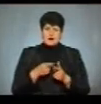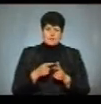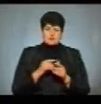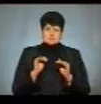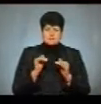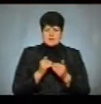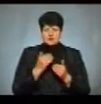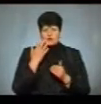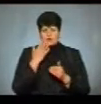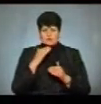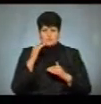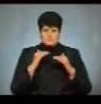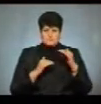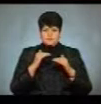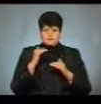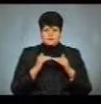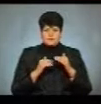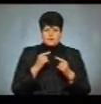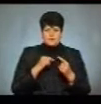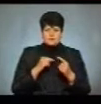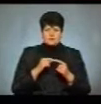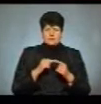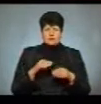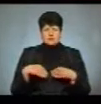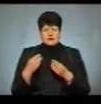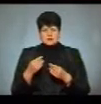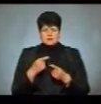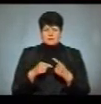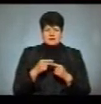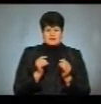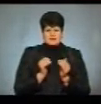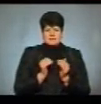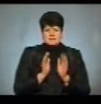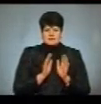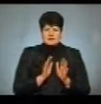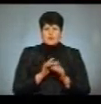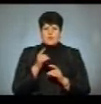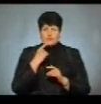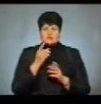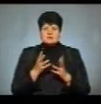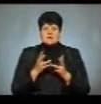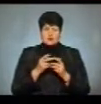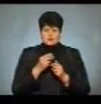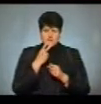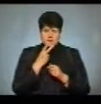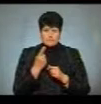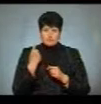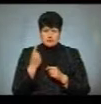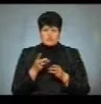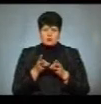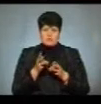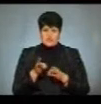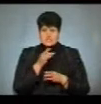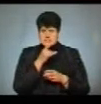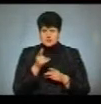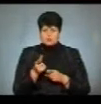коли вже там перепад між подачею, обраткою, там є, ну, виставляється формула невеличкий. Кажу, ну, за рахунок, як ви бачите, один опальний сезон